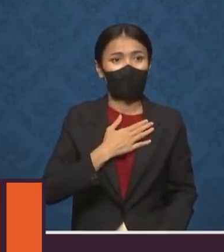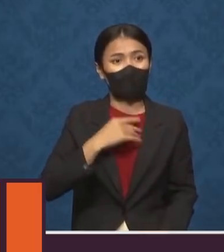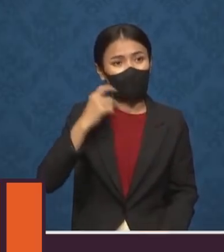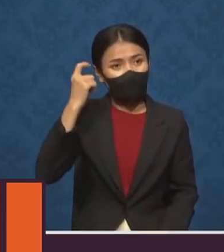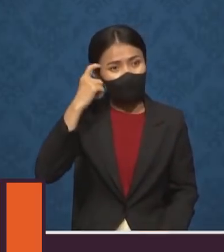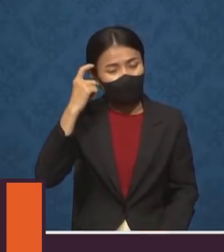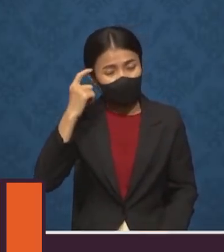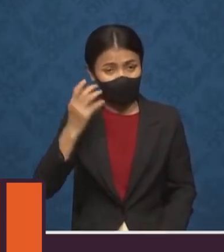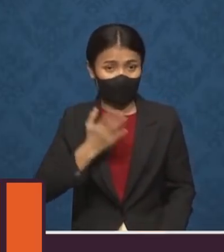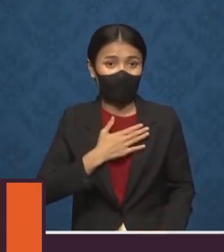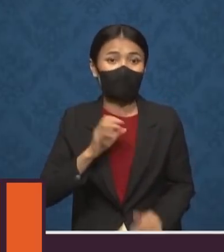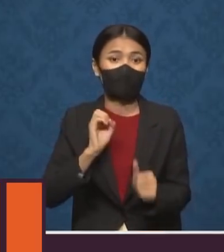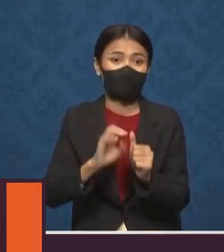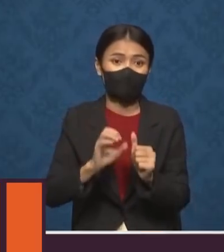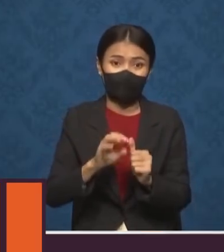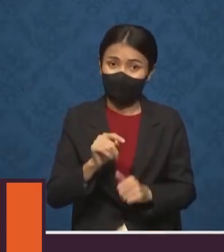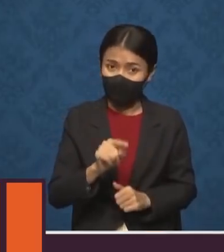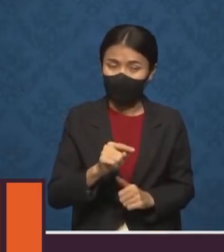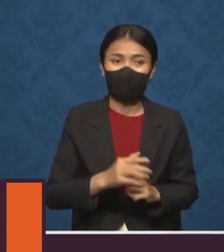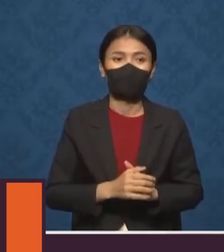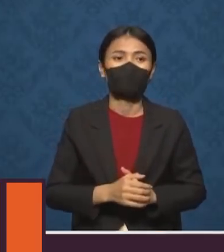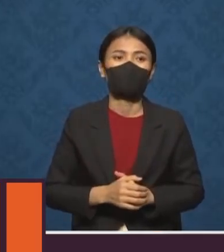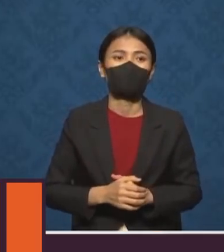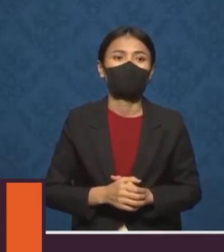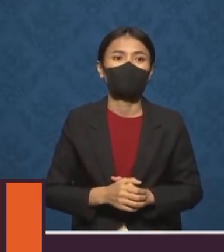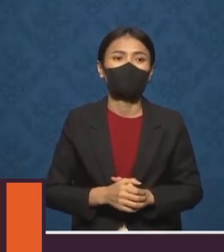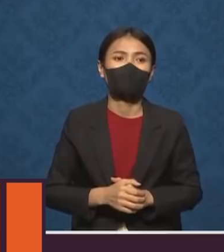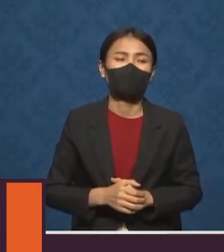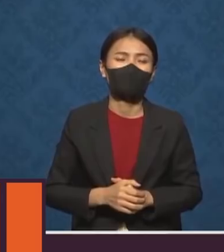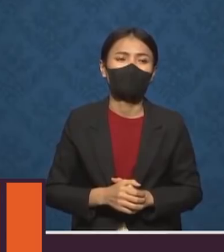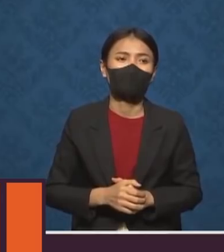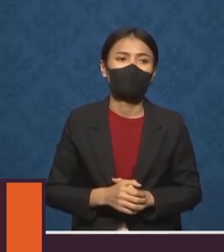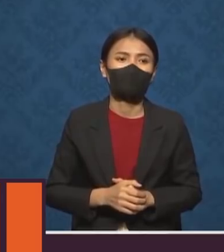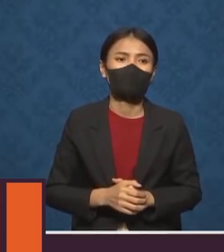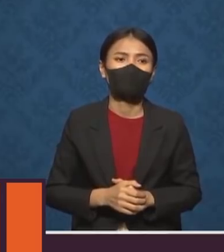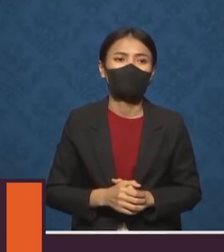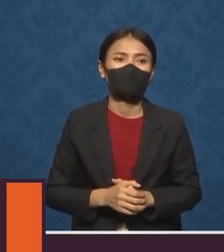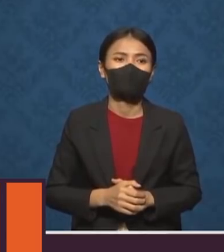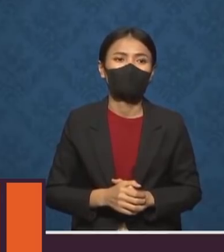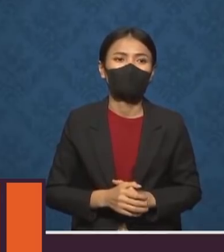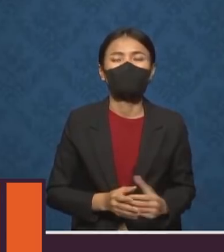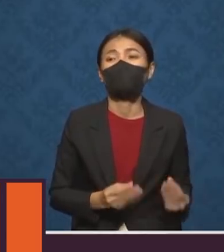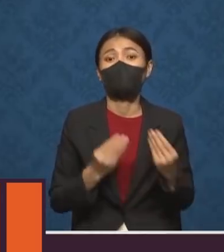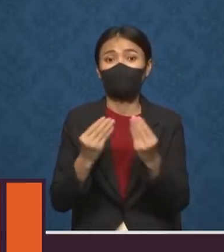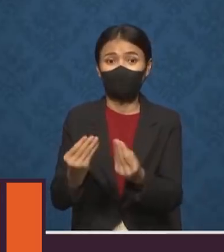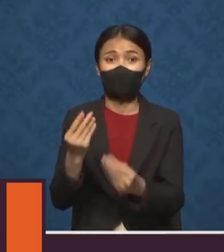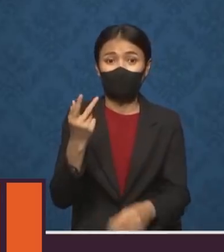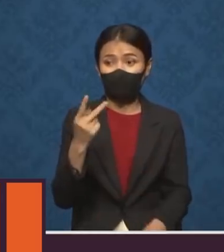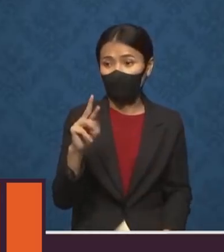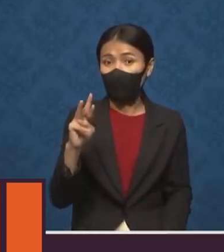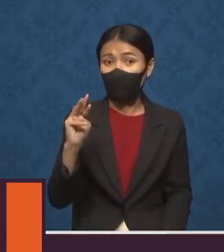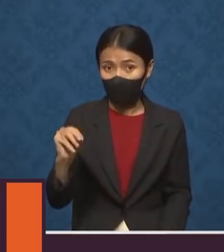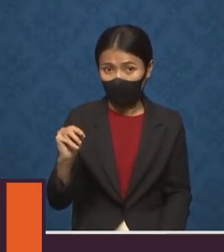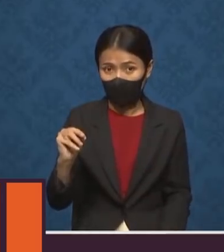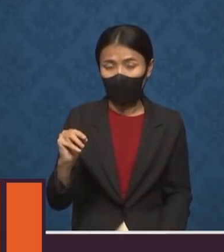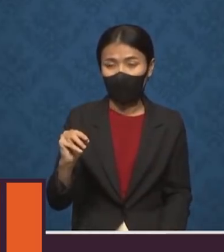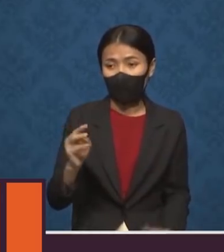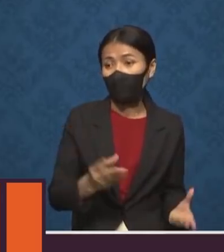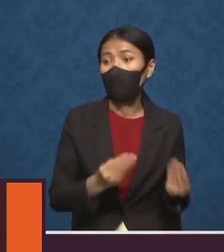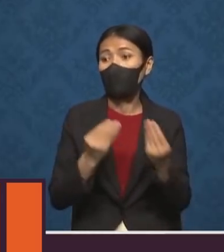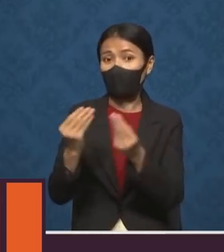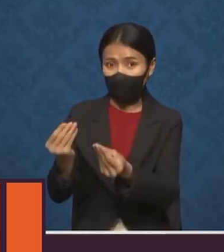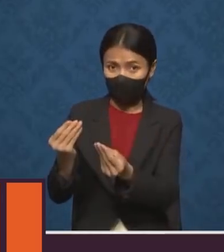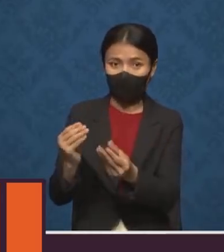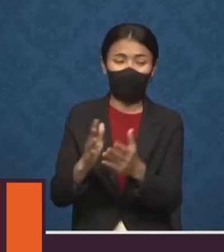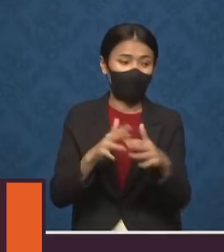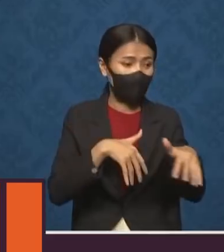เห็นและข้อเสนอแนะเหล่านี้เป็นข้อสังเกตที่ส่งไปให้กับทางคณะรัฐมนตรีเพื่อรับฟังเสียงของพี่น้องประชา